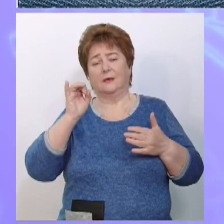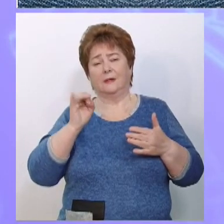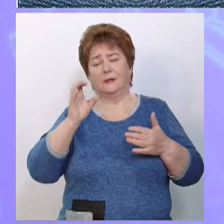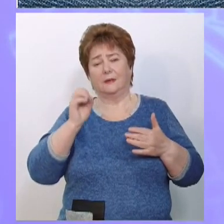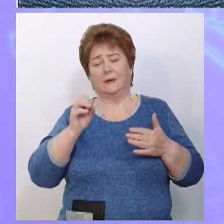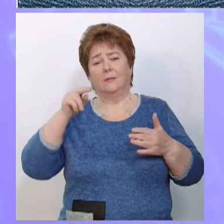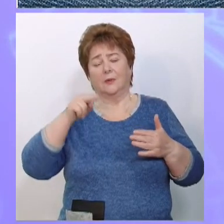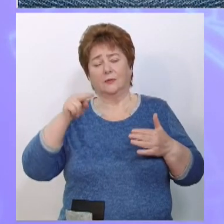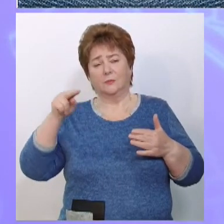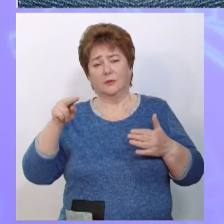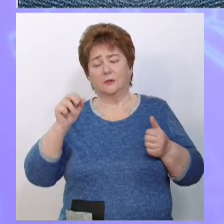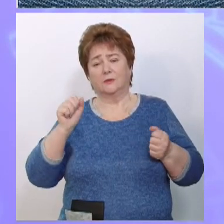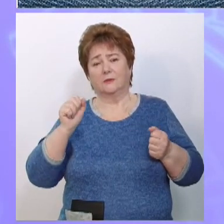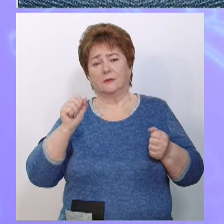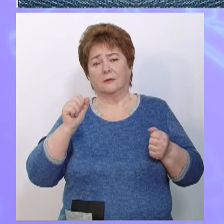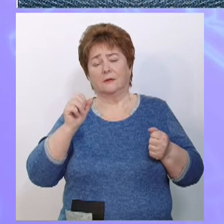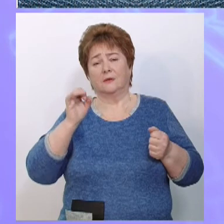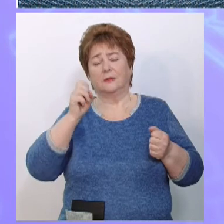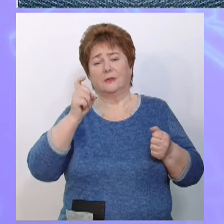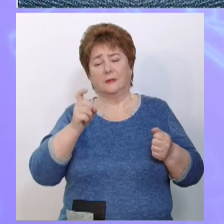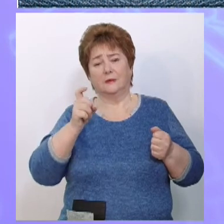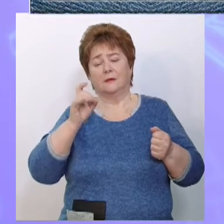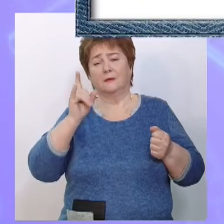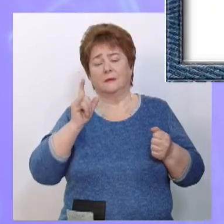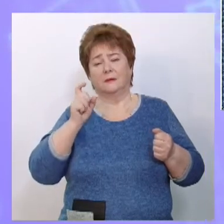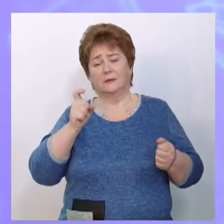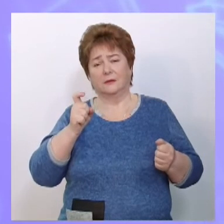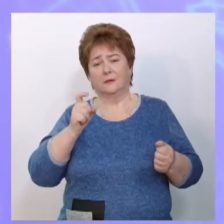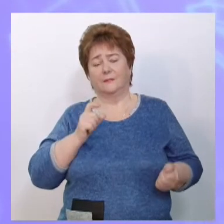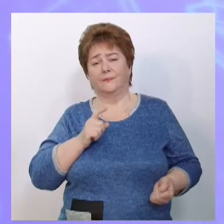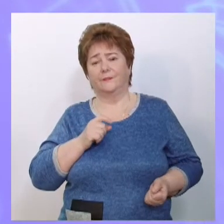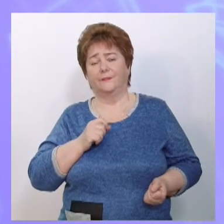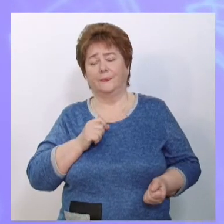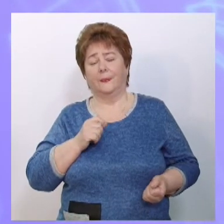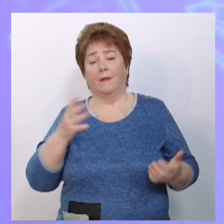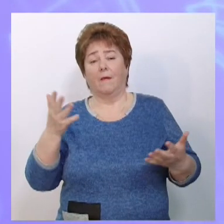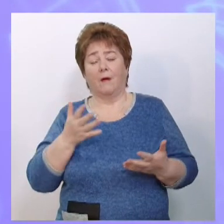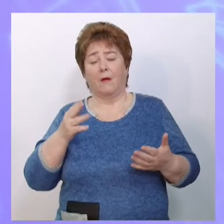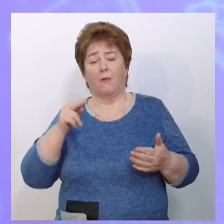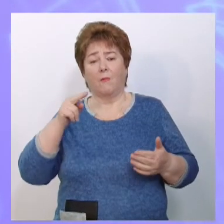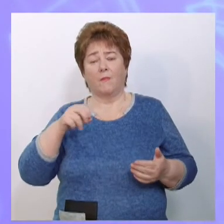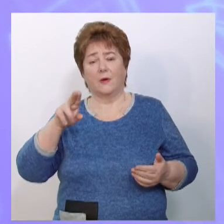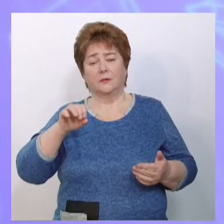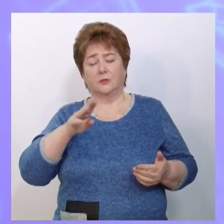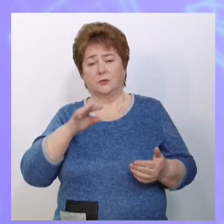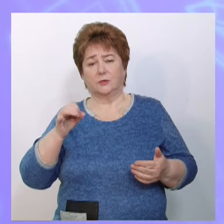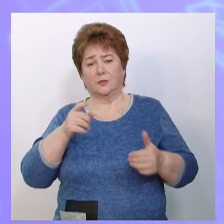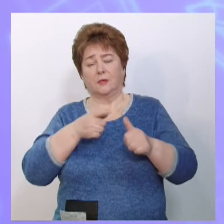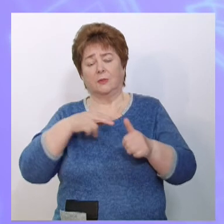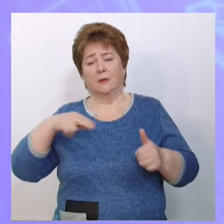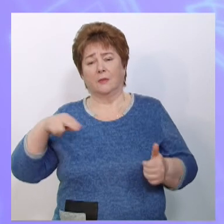в предложном падеже «их», «их». В каком падеже